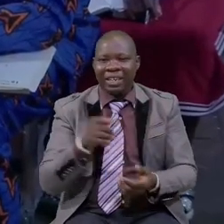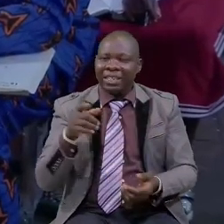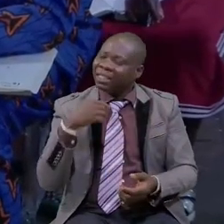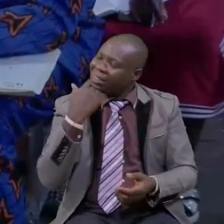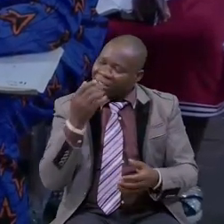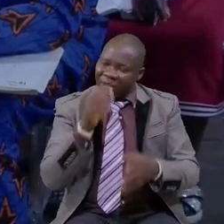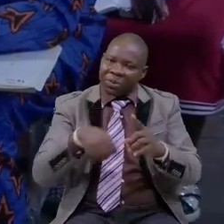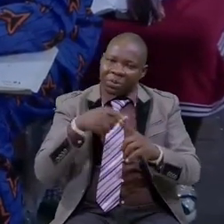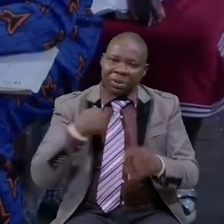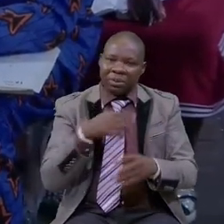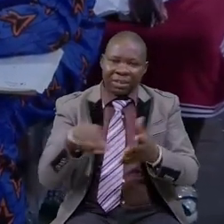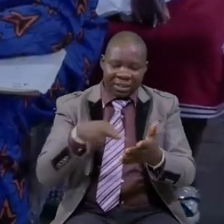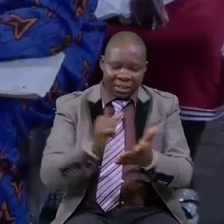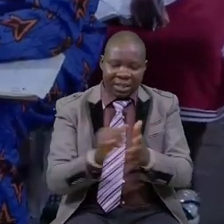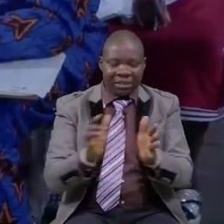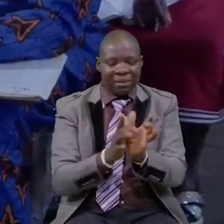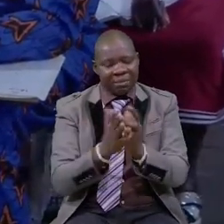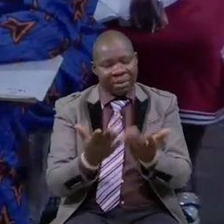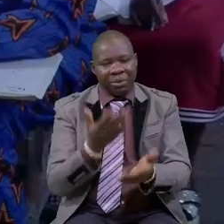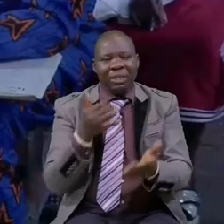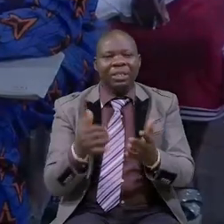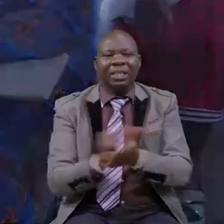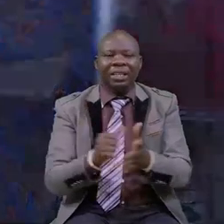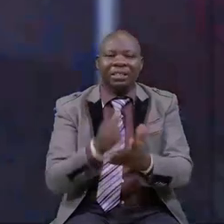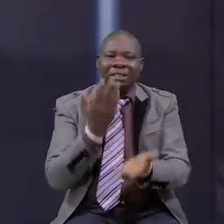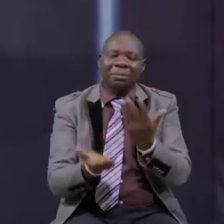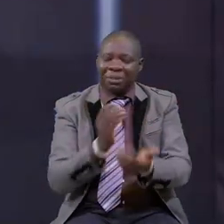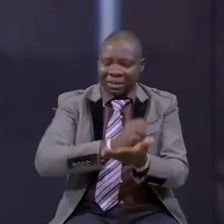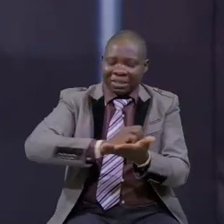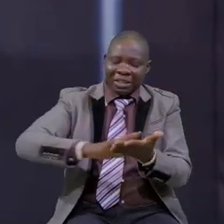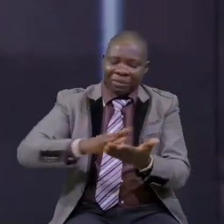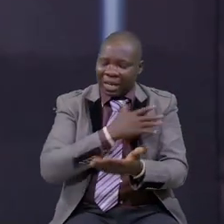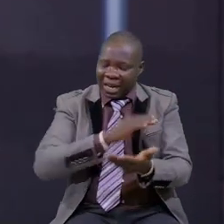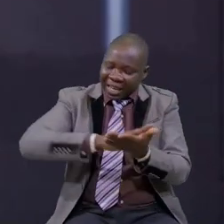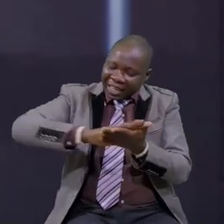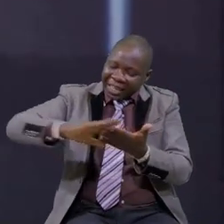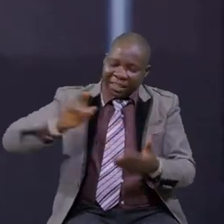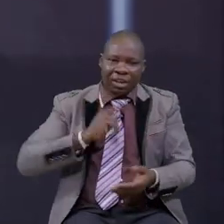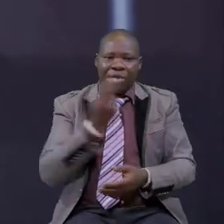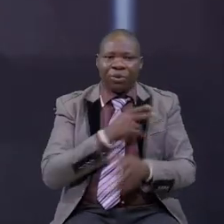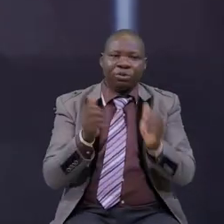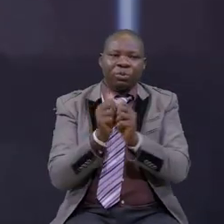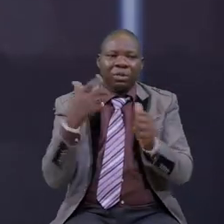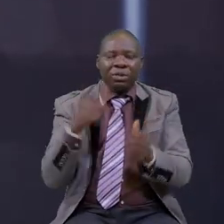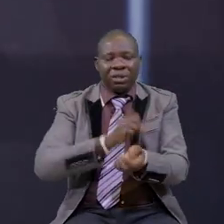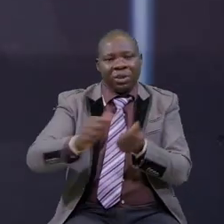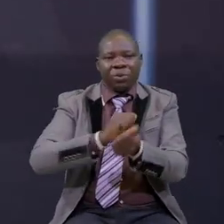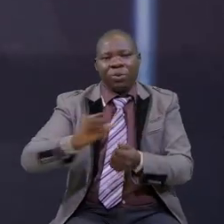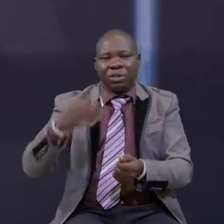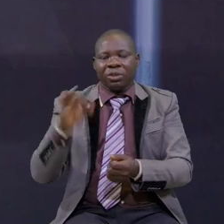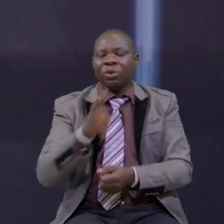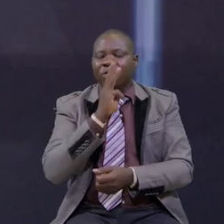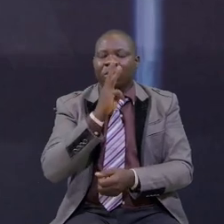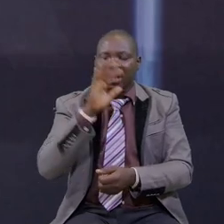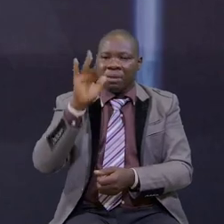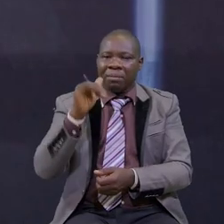nous lisons cette Bible, aider afin de la sanctifier, nous purifier par la parole après